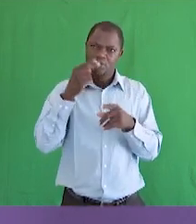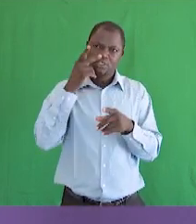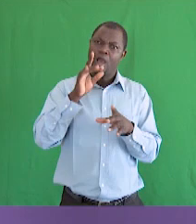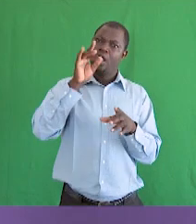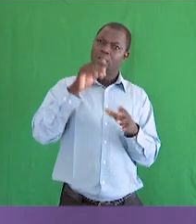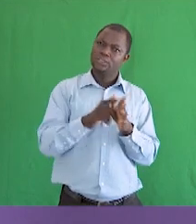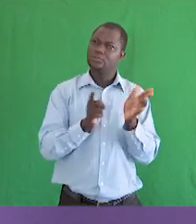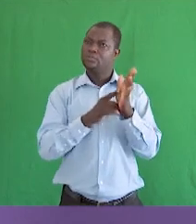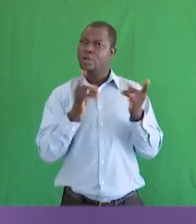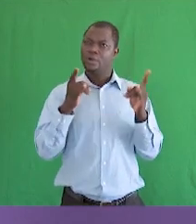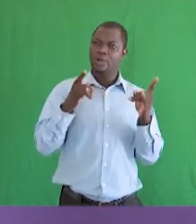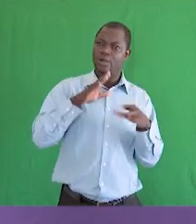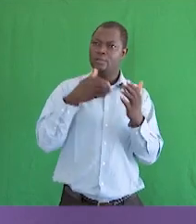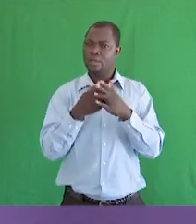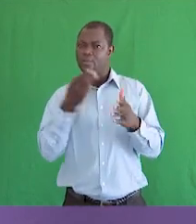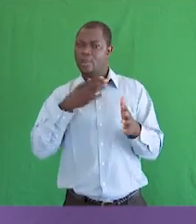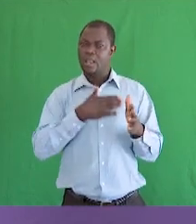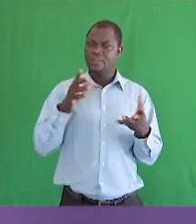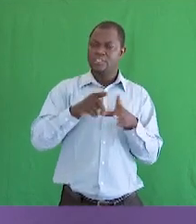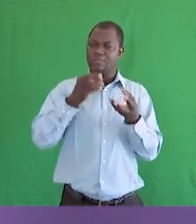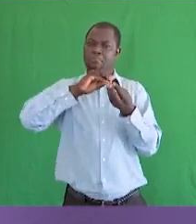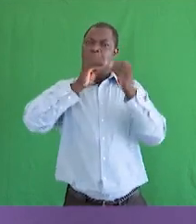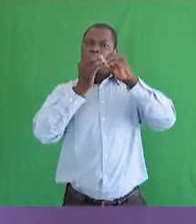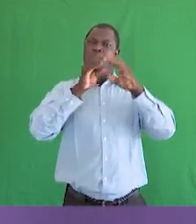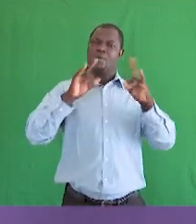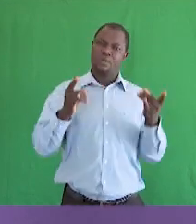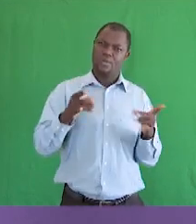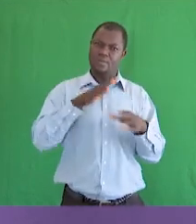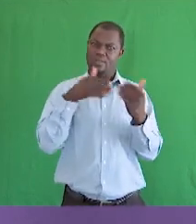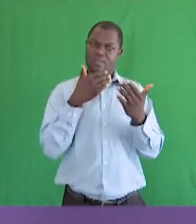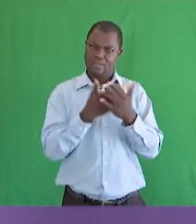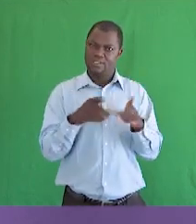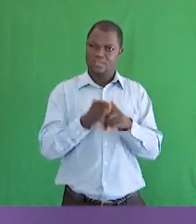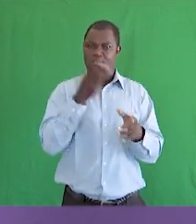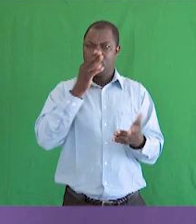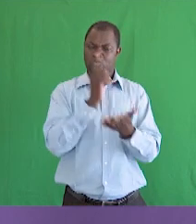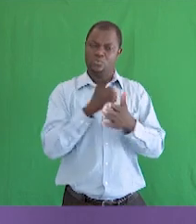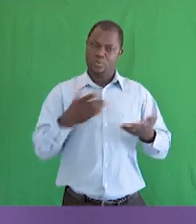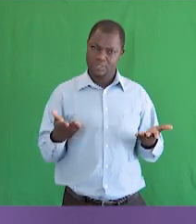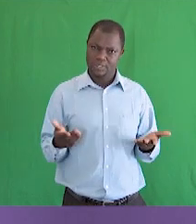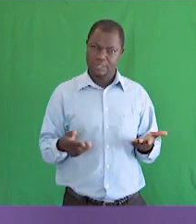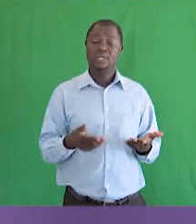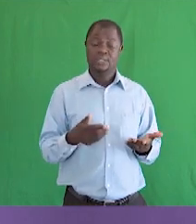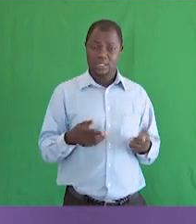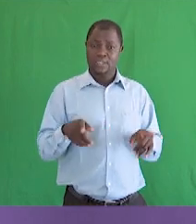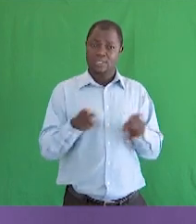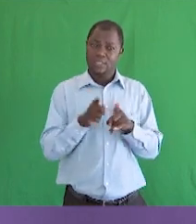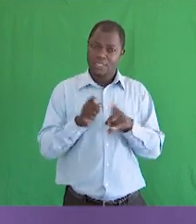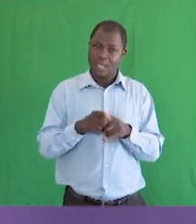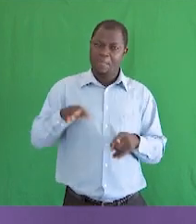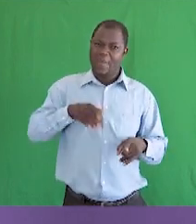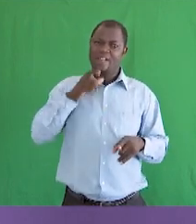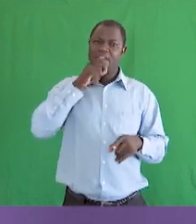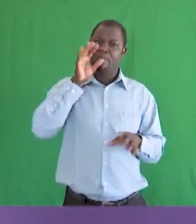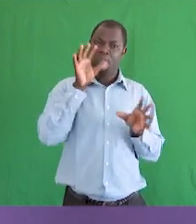ho saka vanhu kana vachidanana vanozokisana vachidai vanhu kana vachidanana vanodai saka zvinhu zvekuti sevabereki